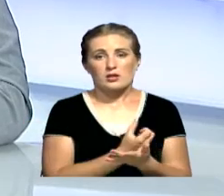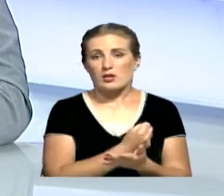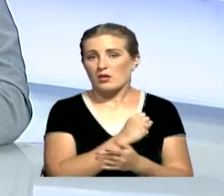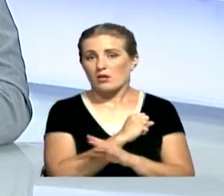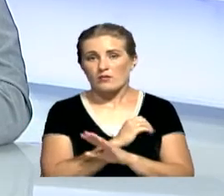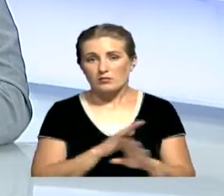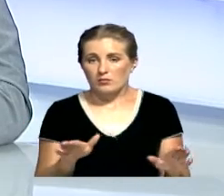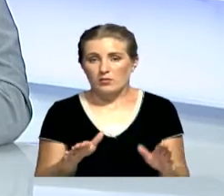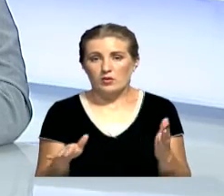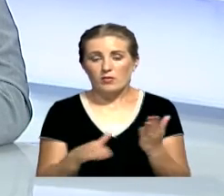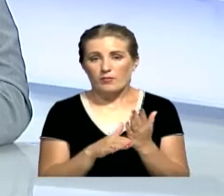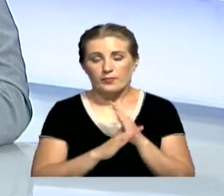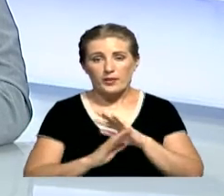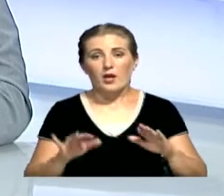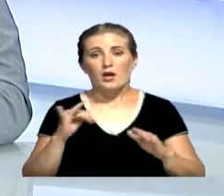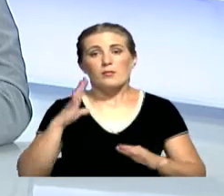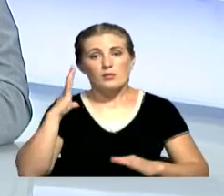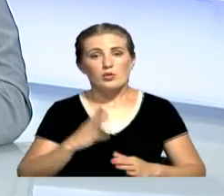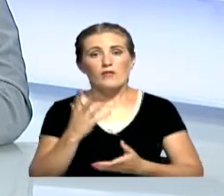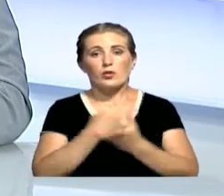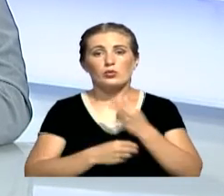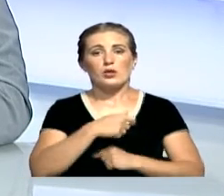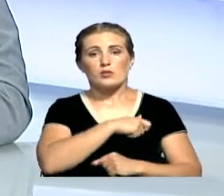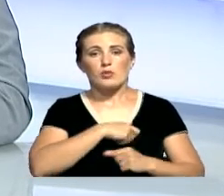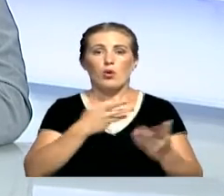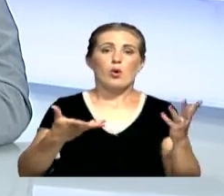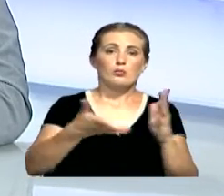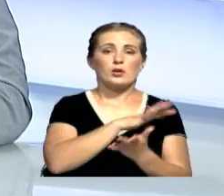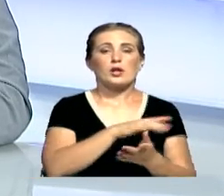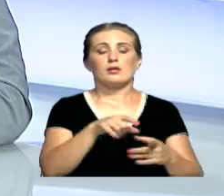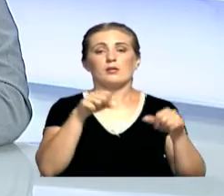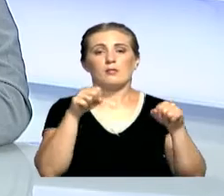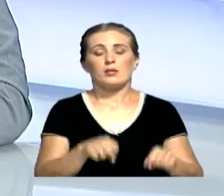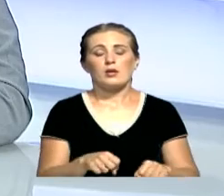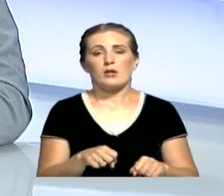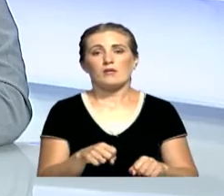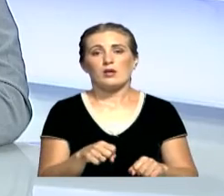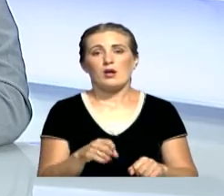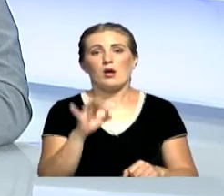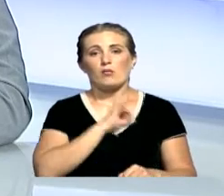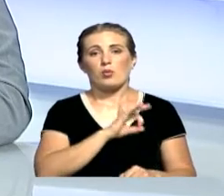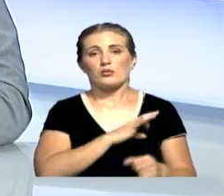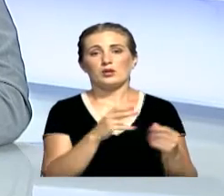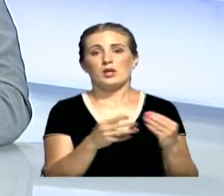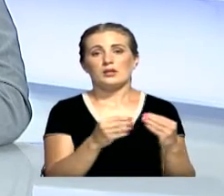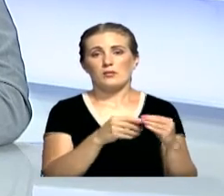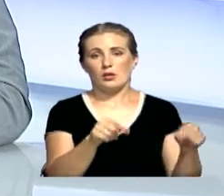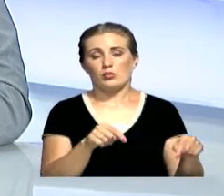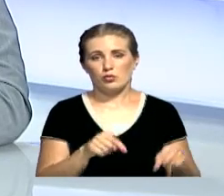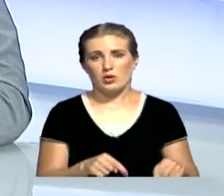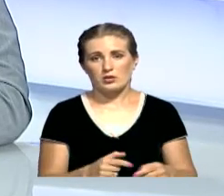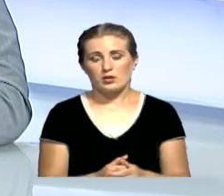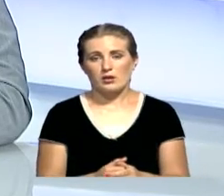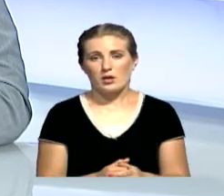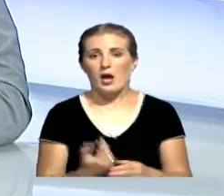возымели действия и пришлось российским депутатом от менять права собственного пользования на земельный участок ну это